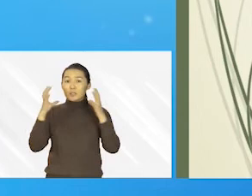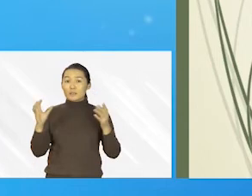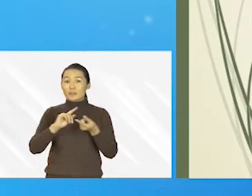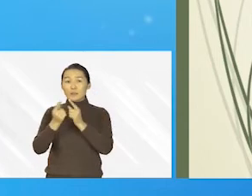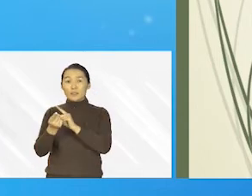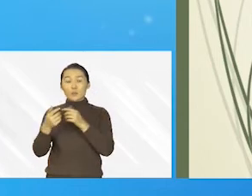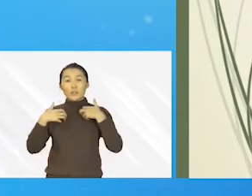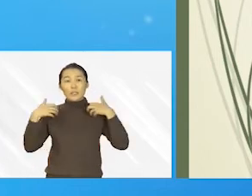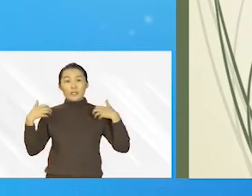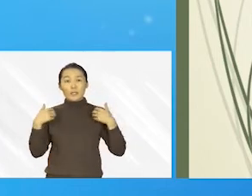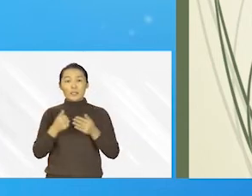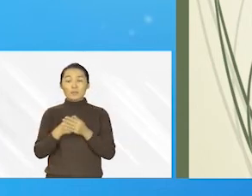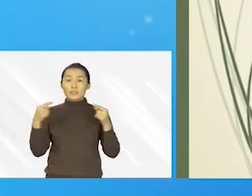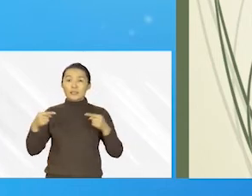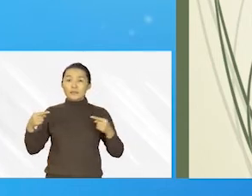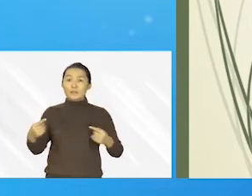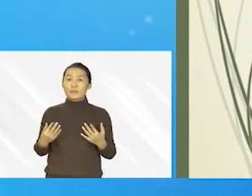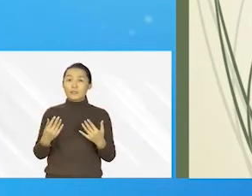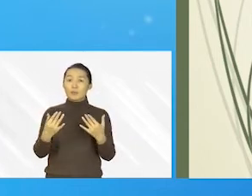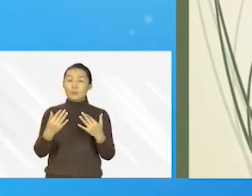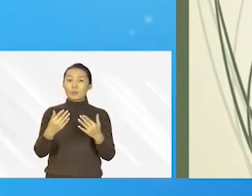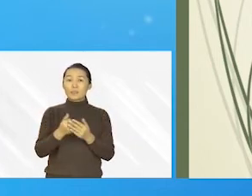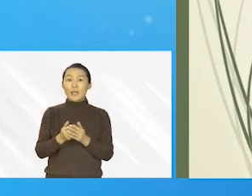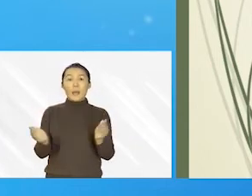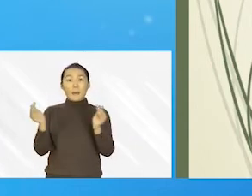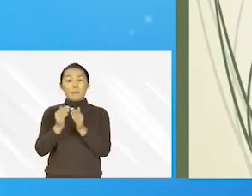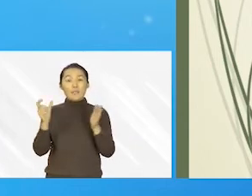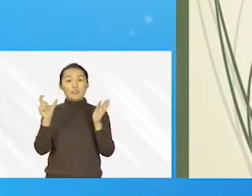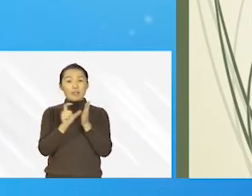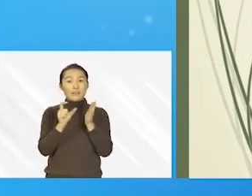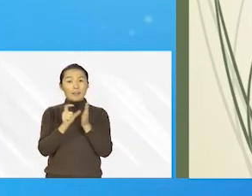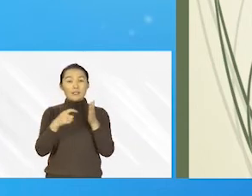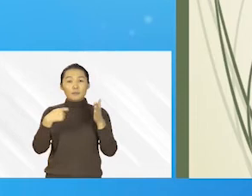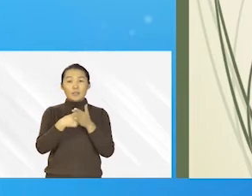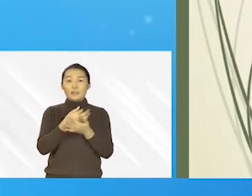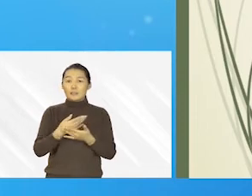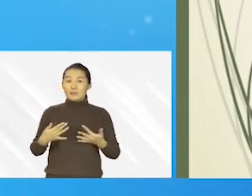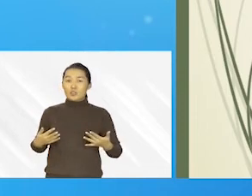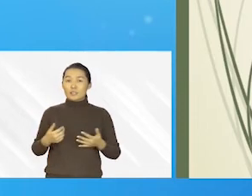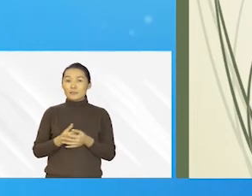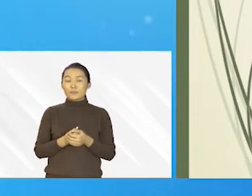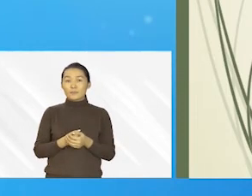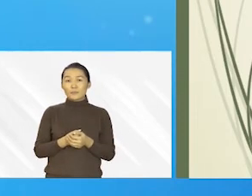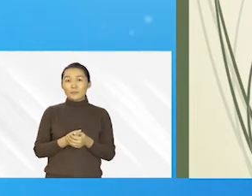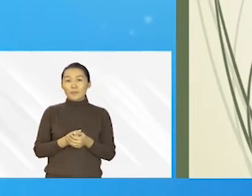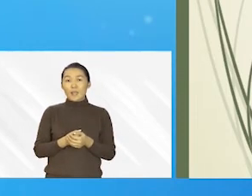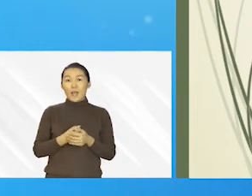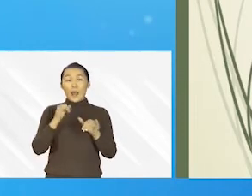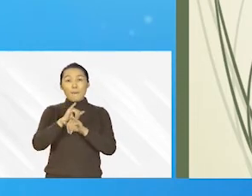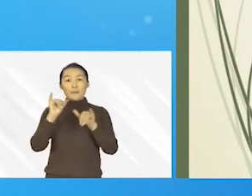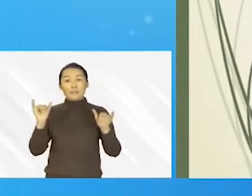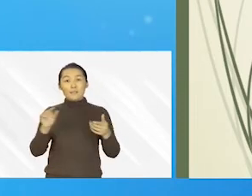организма, соответственно, требуется сравнительно меньше энергии и питательных веществ. При